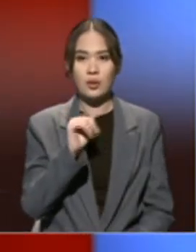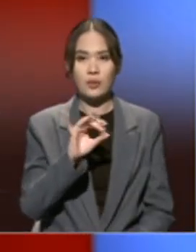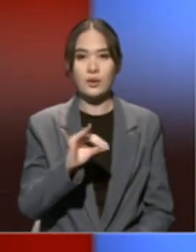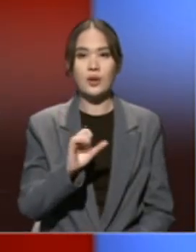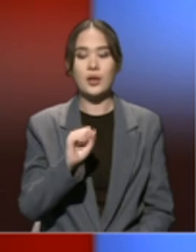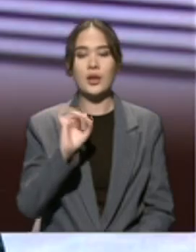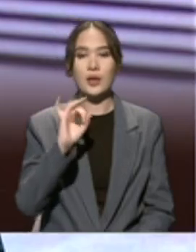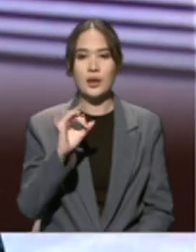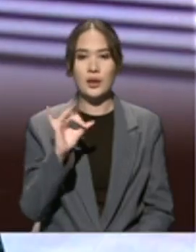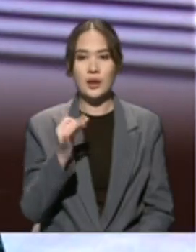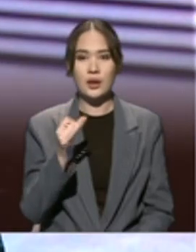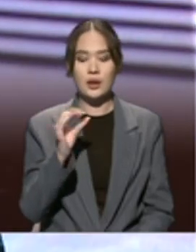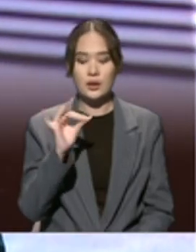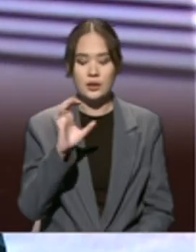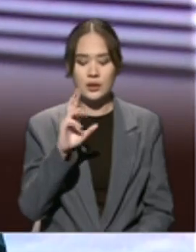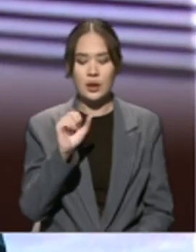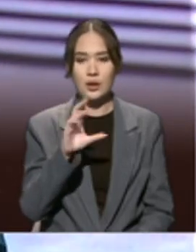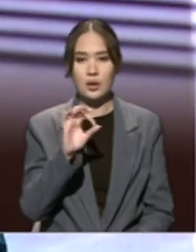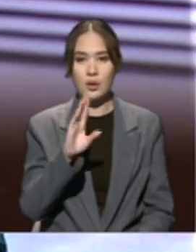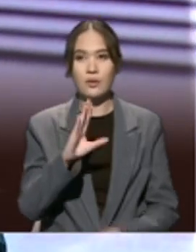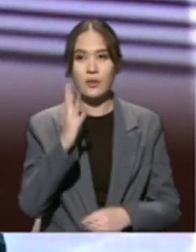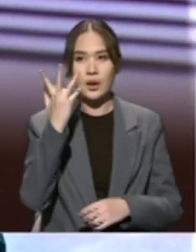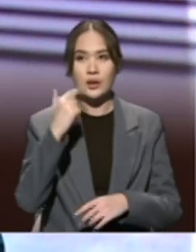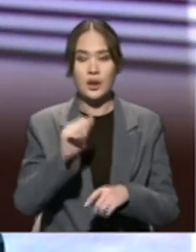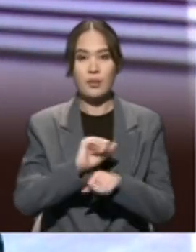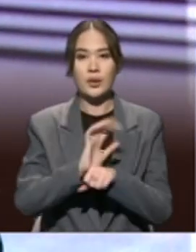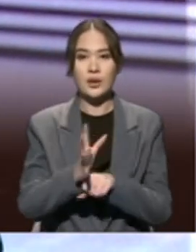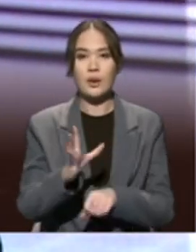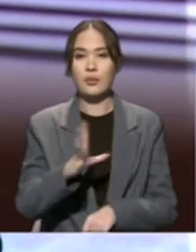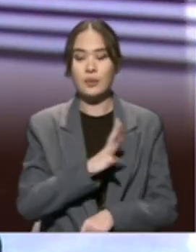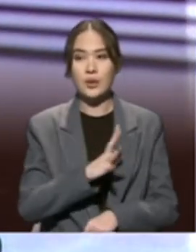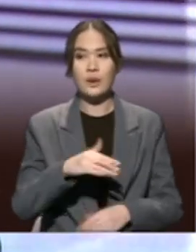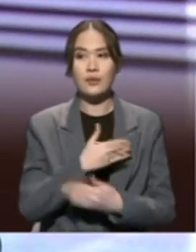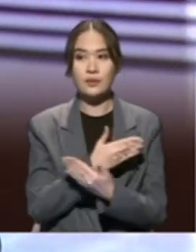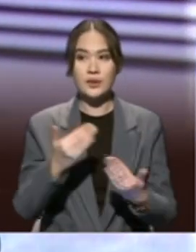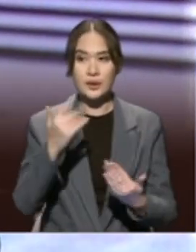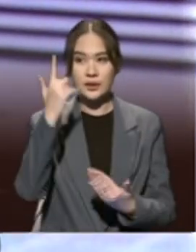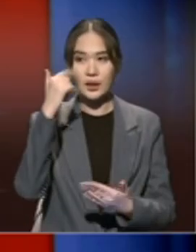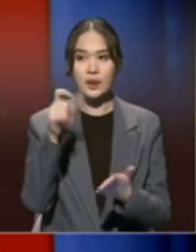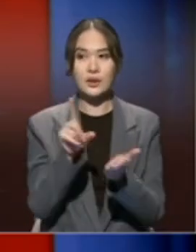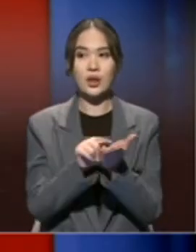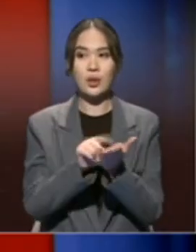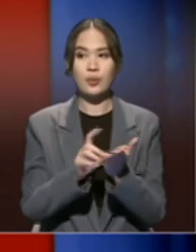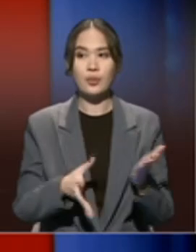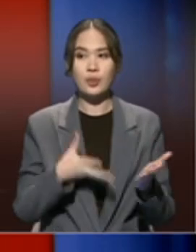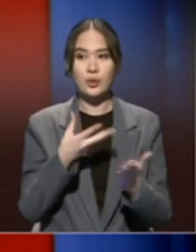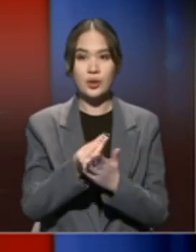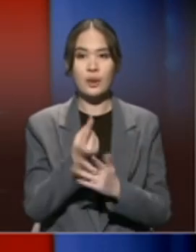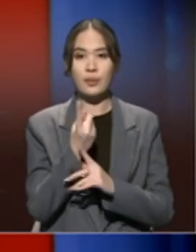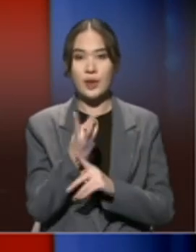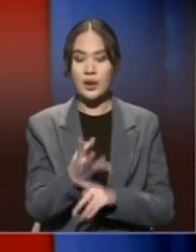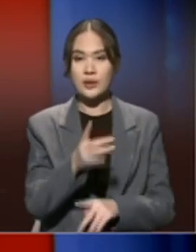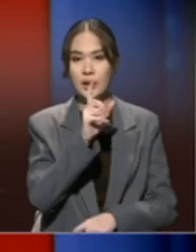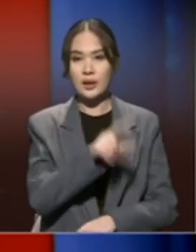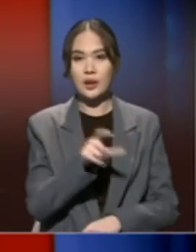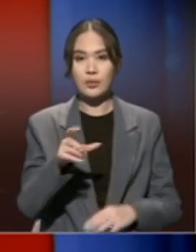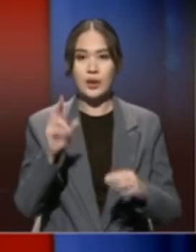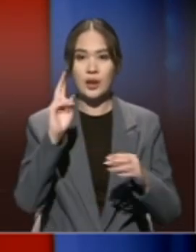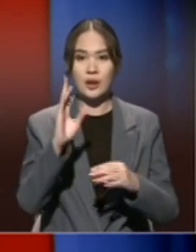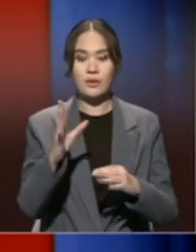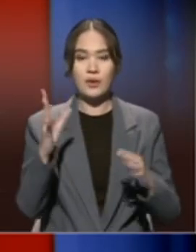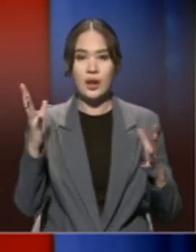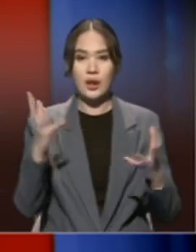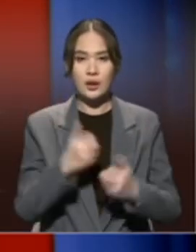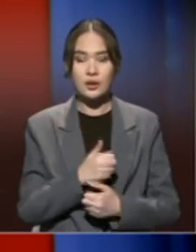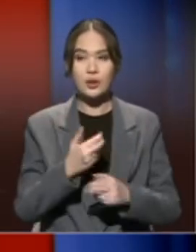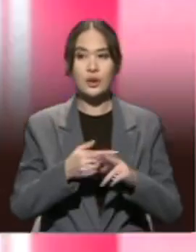Сықақов. Және пандемия кезінде өздеріңіз білесіздер, нарыққа зейнетақы ақшасы бөлініп, біраз адамдарымыз баспана алып жырғақ